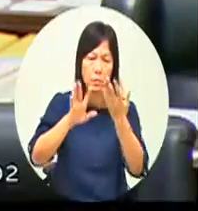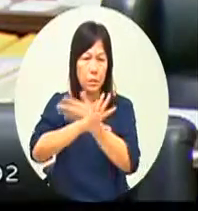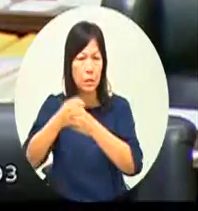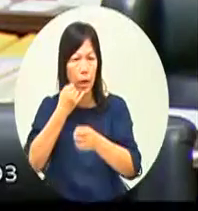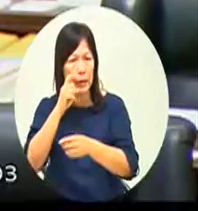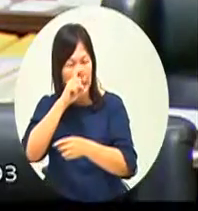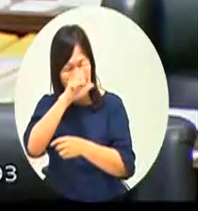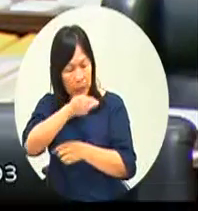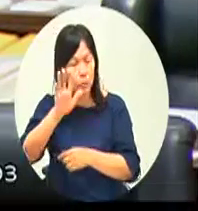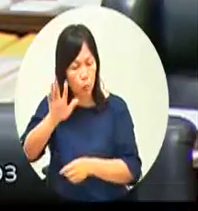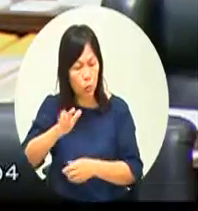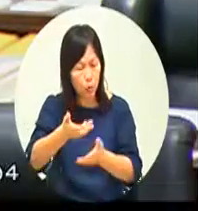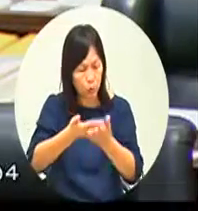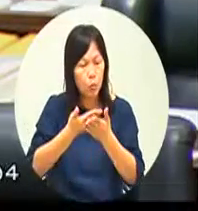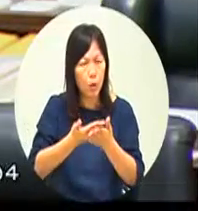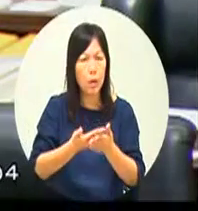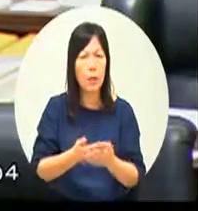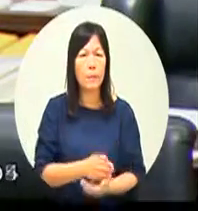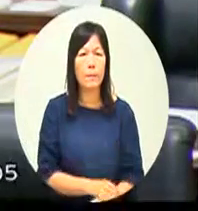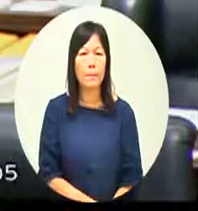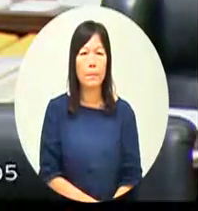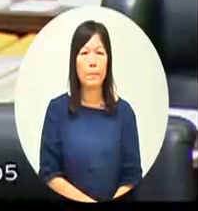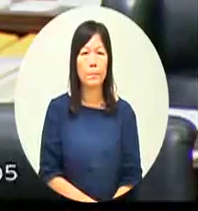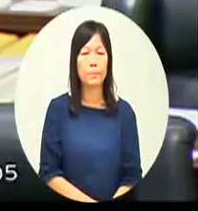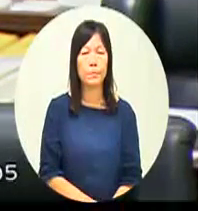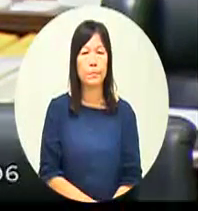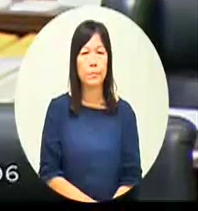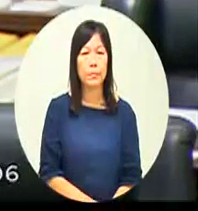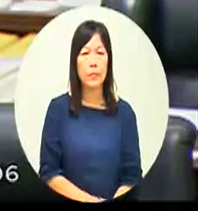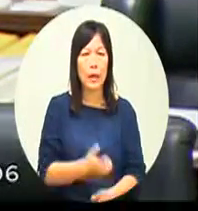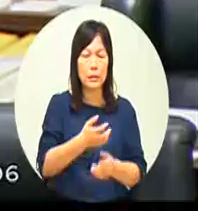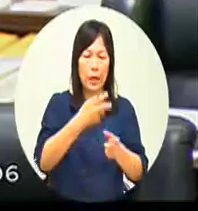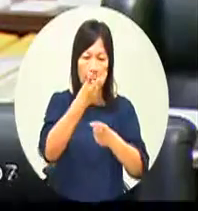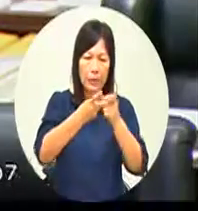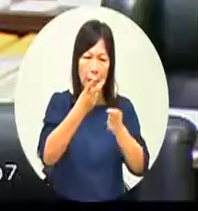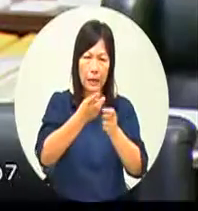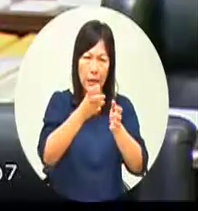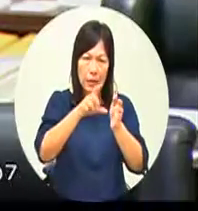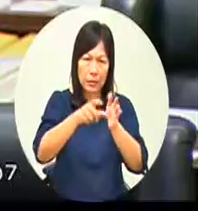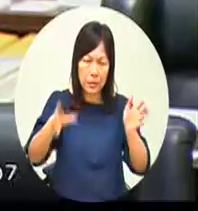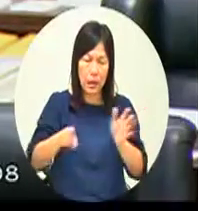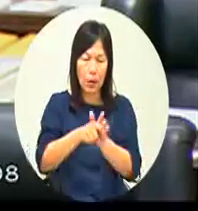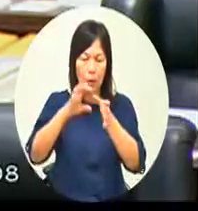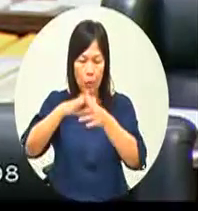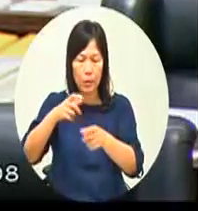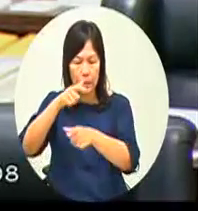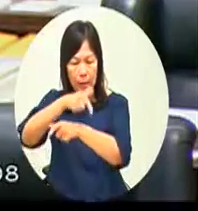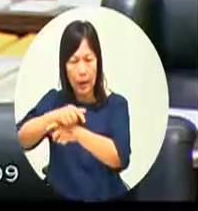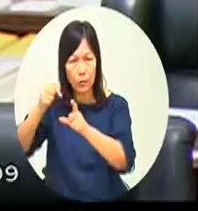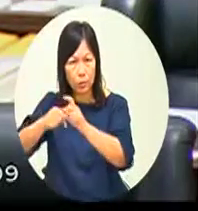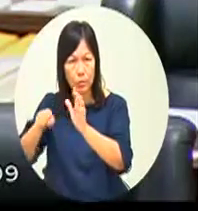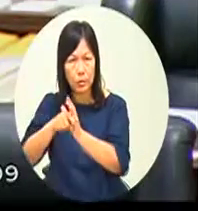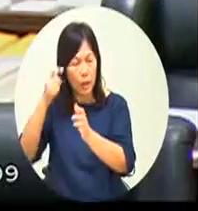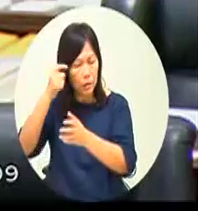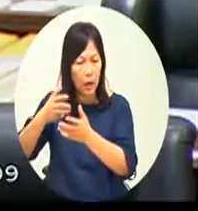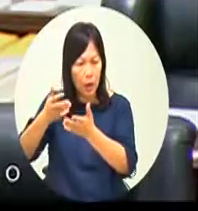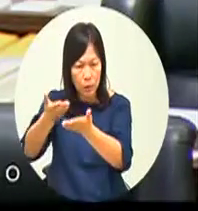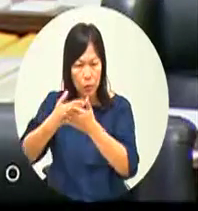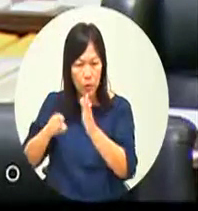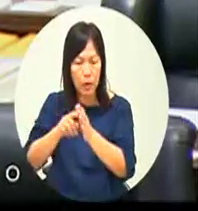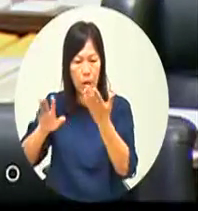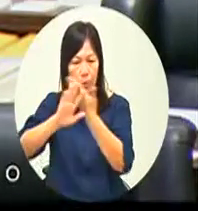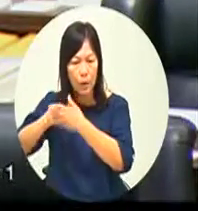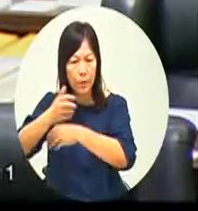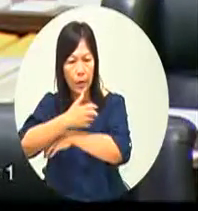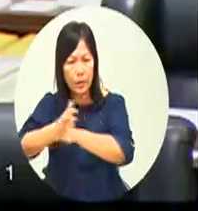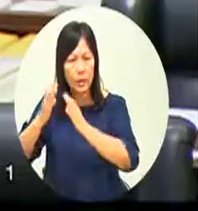这个前面这几年的这个一两年内在为了南区焚化炉收这个30000公吨的外县市一般